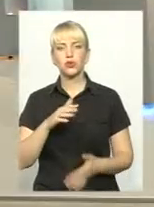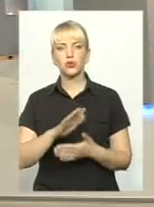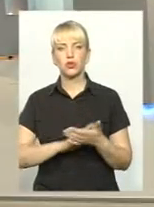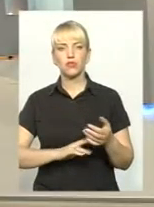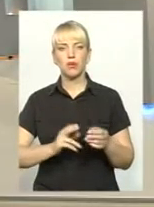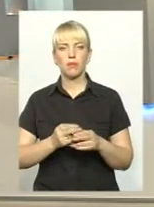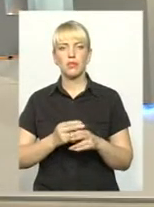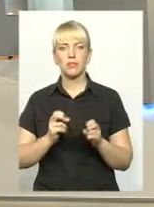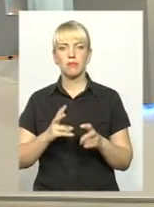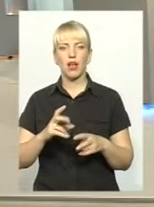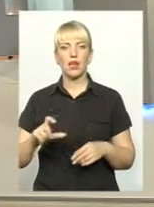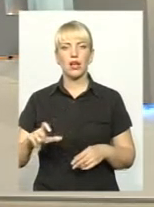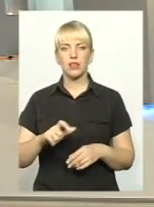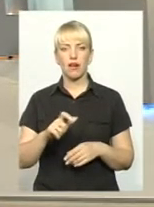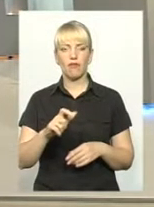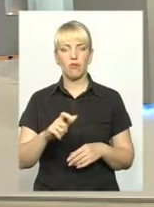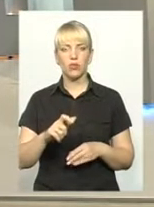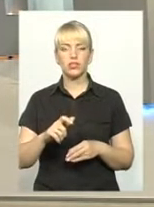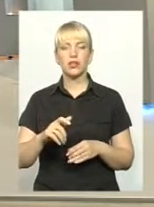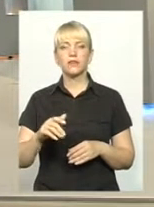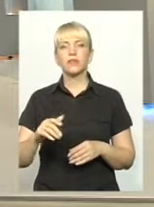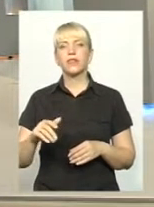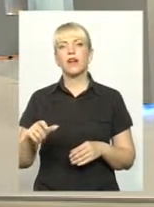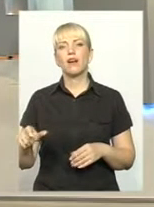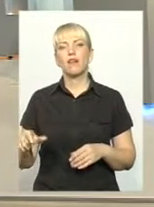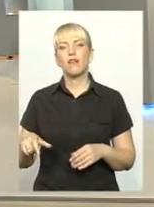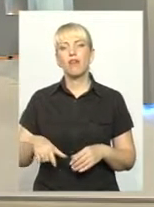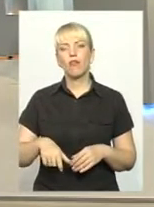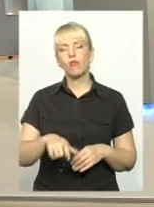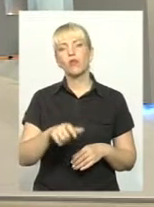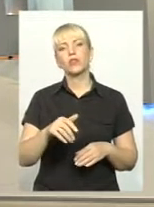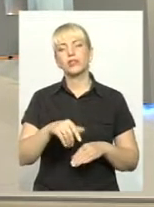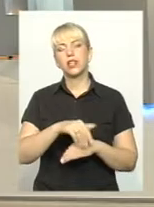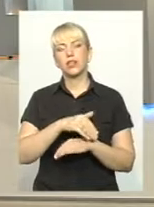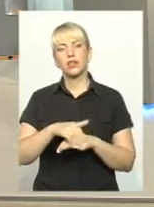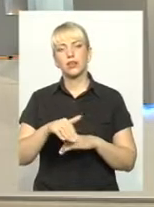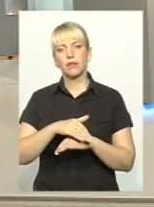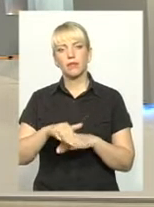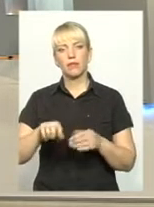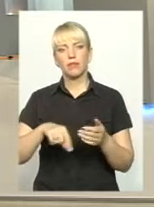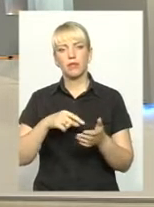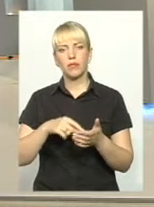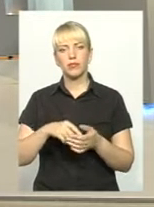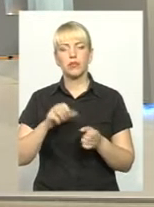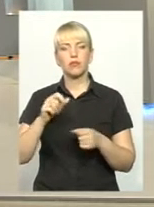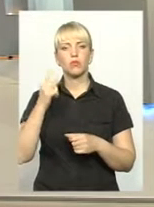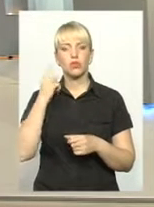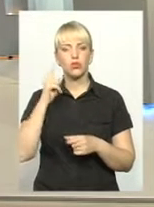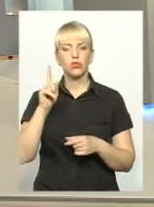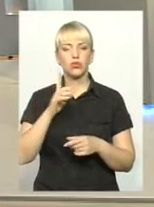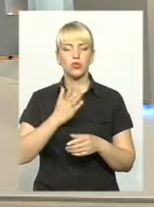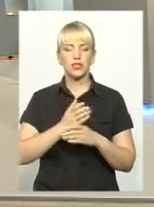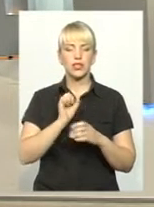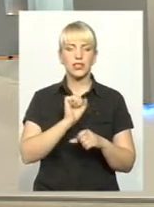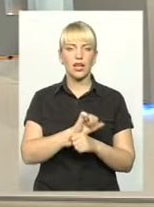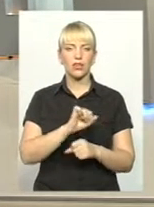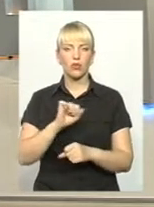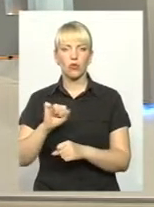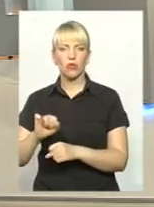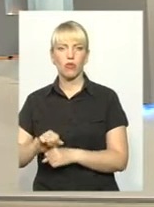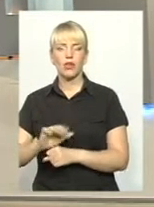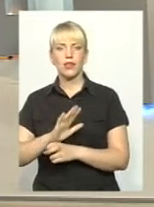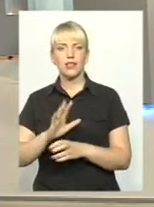міста – це, по суті, прерогатива міської патрульної поліції. Разом з тим, часто можна почути, що ті задори, несанкціоновані стоянки чи парковки – це